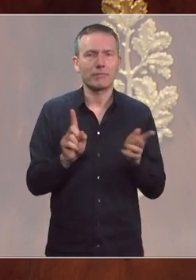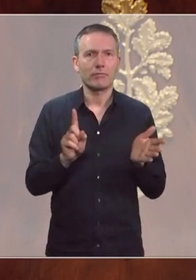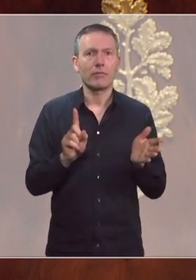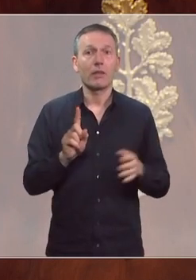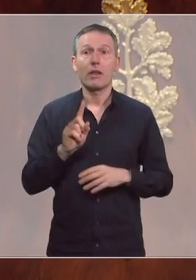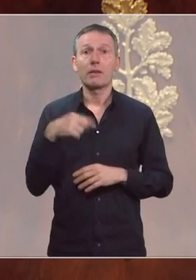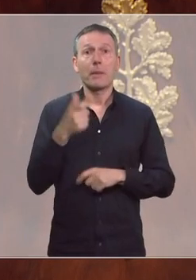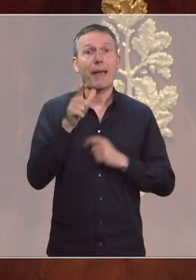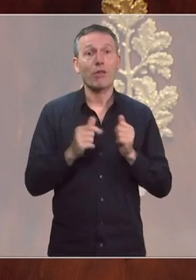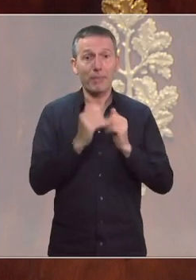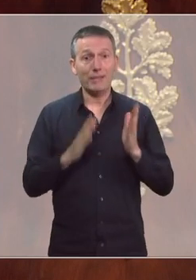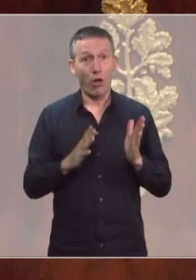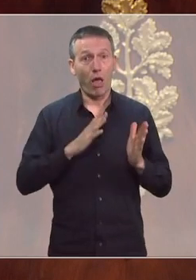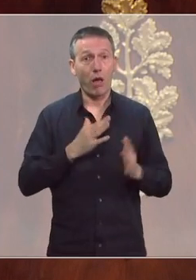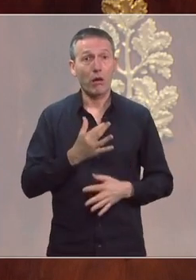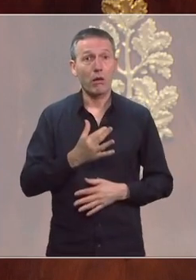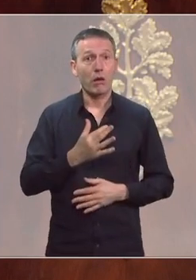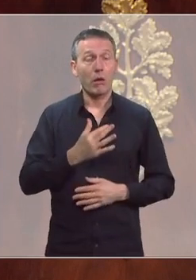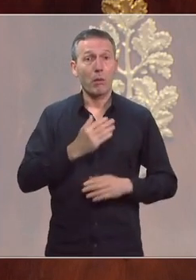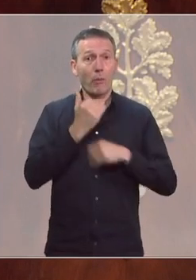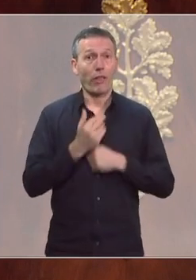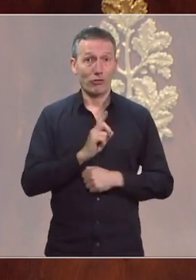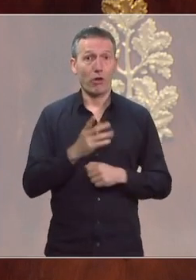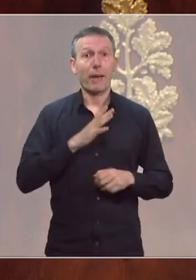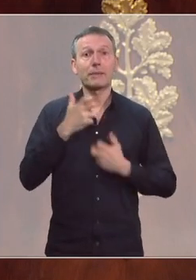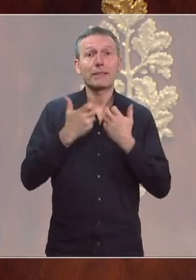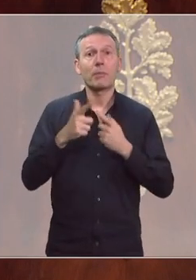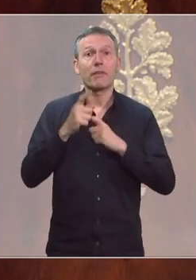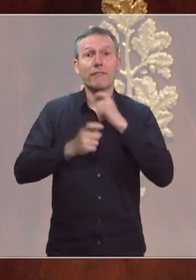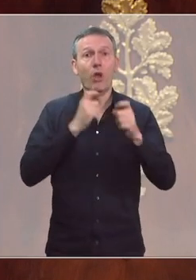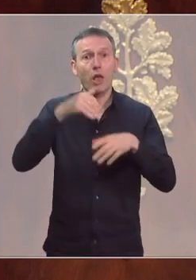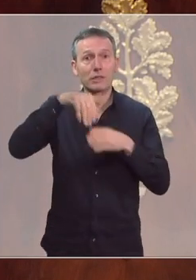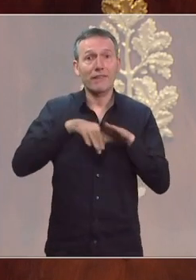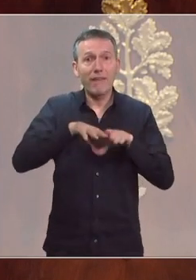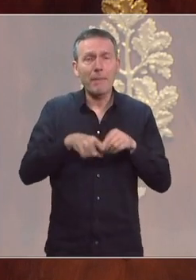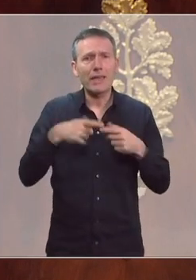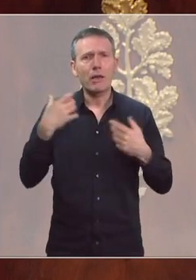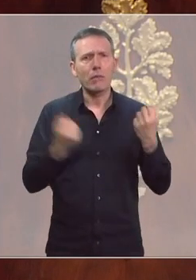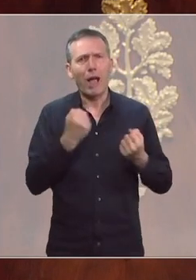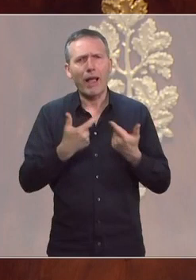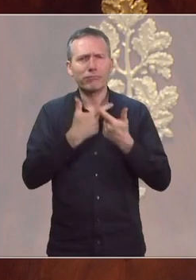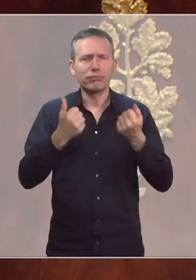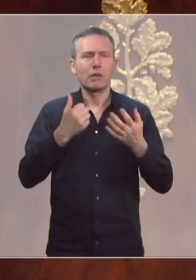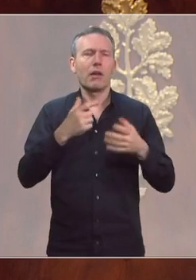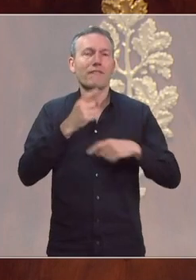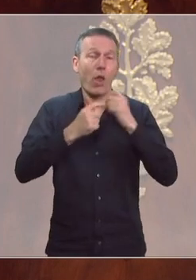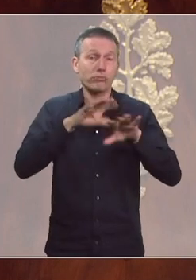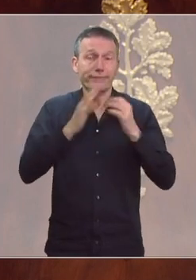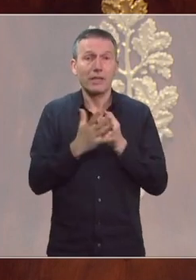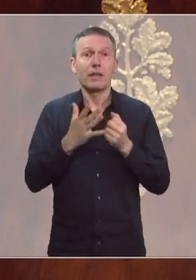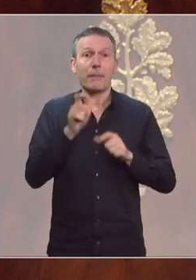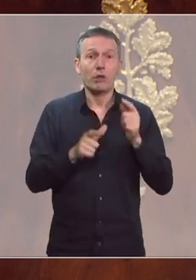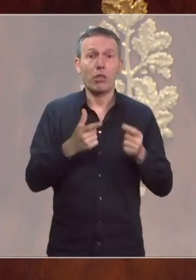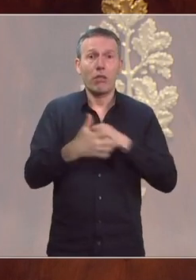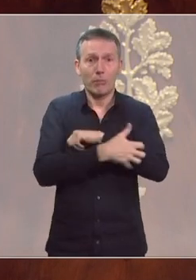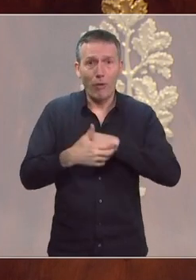l'abri dans sa maison. Je pense aux victimes de violences intrafamiliales, je pense aux plus démunis, aux mal logés, à